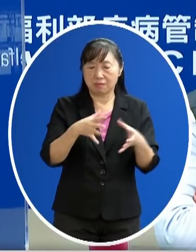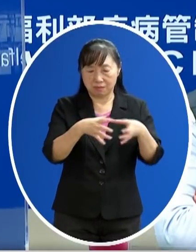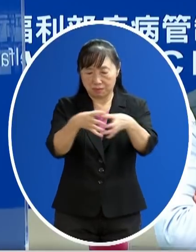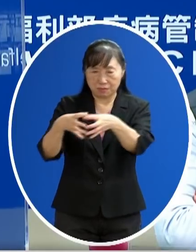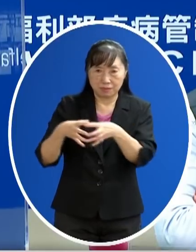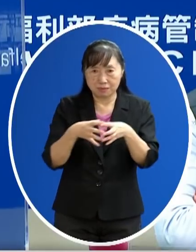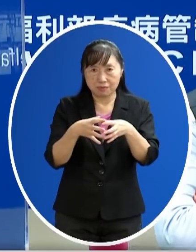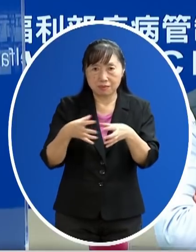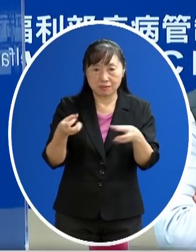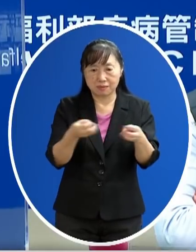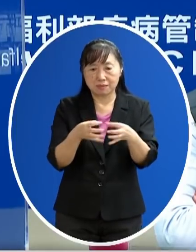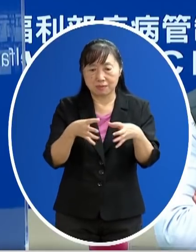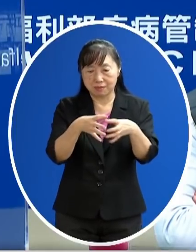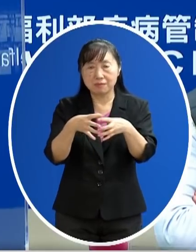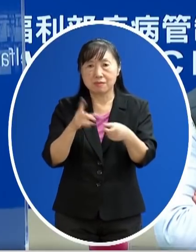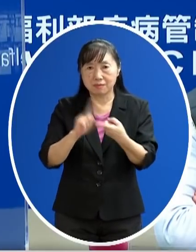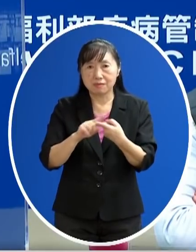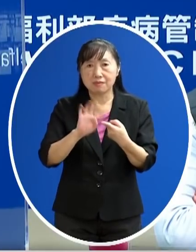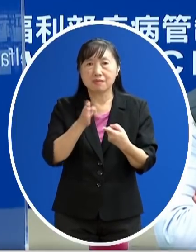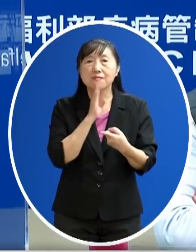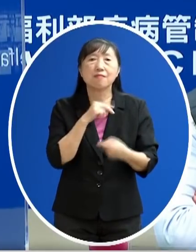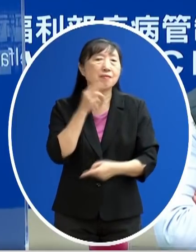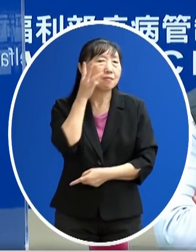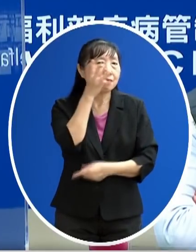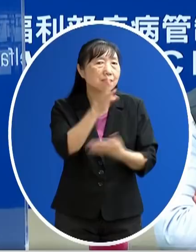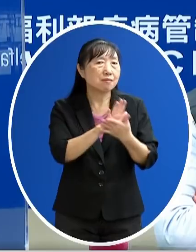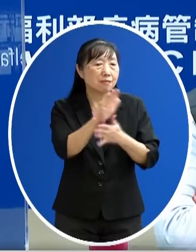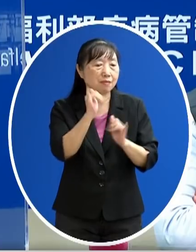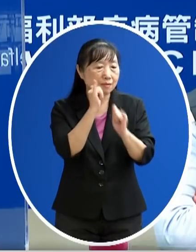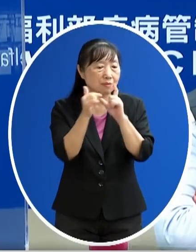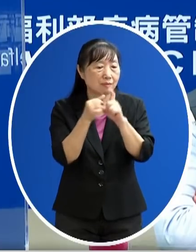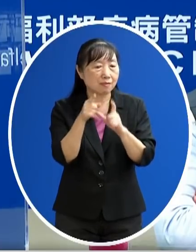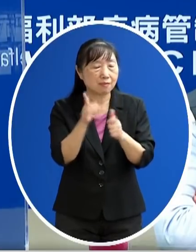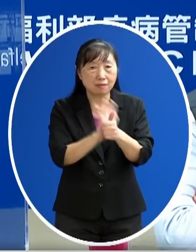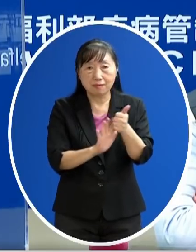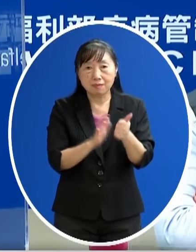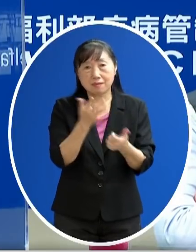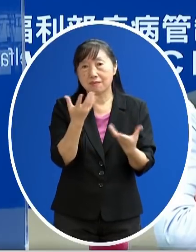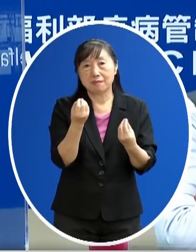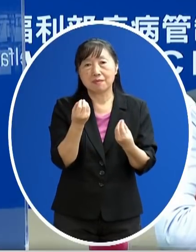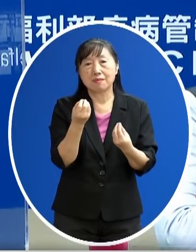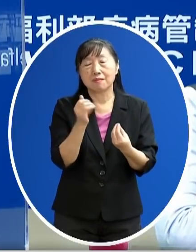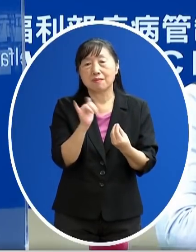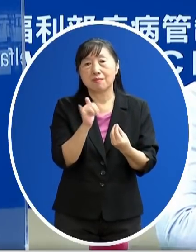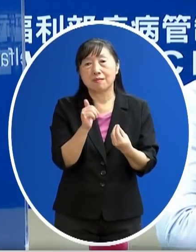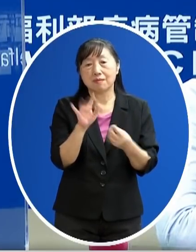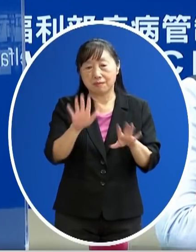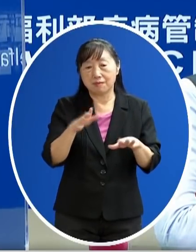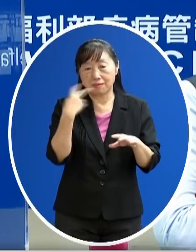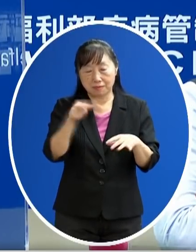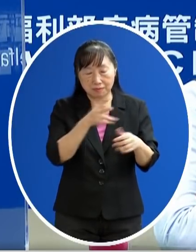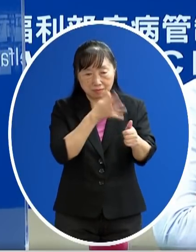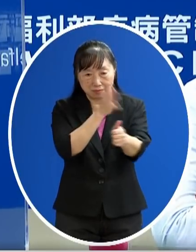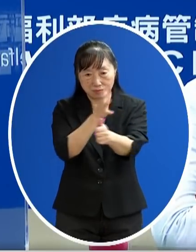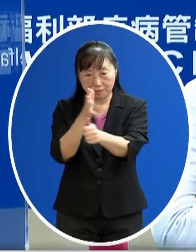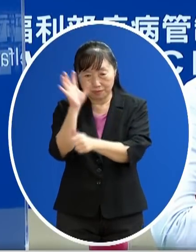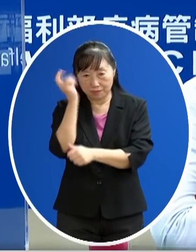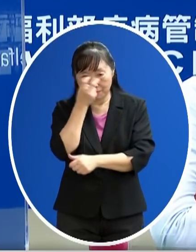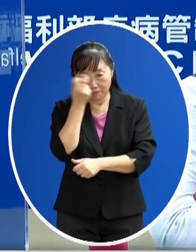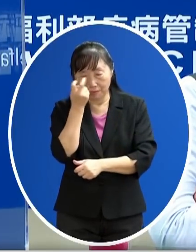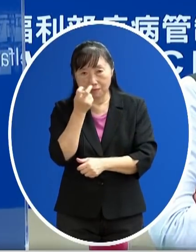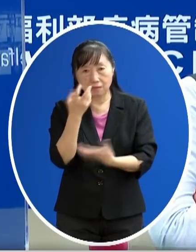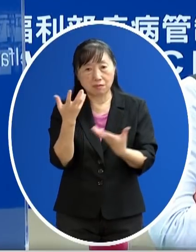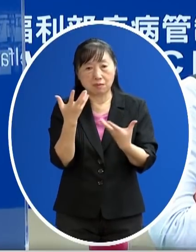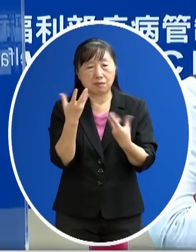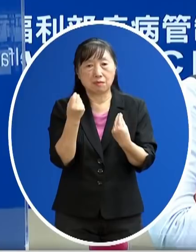啊，但是对于社区的影响，经过3个月之后，啊，在这样广泛的一个疫调，并没有找出一